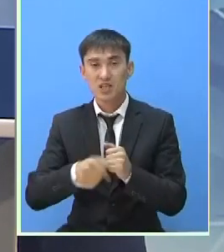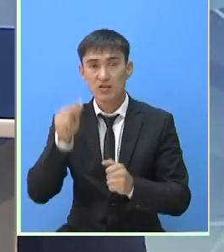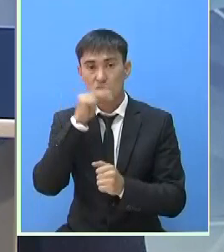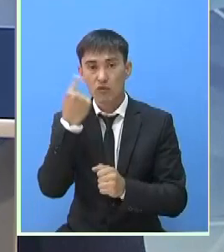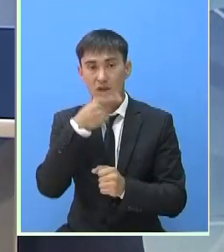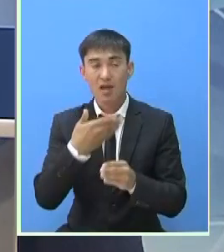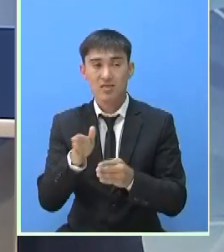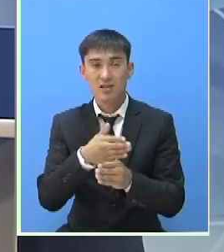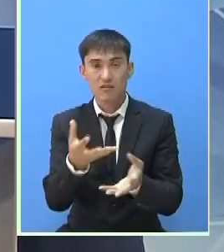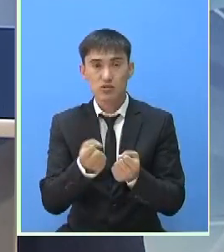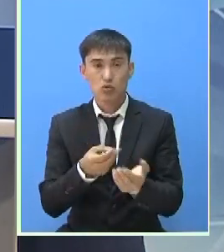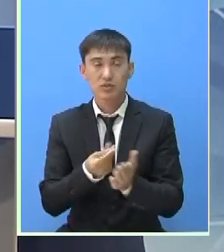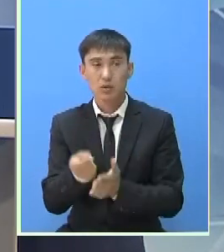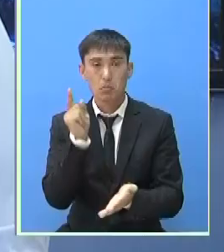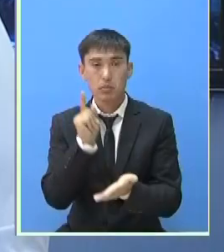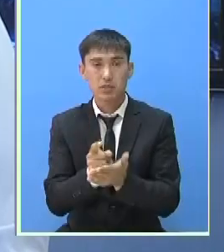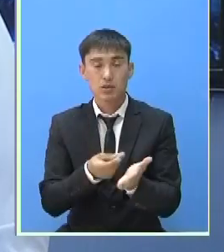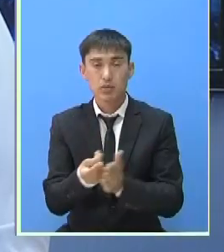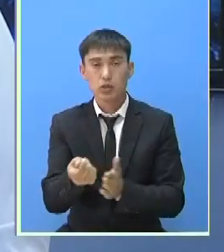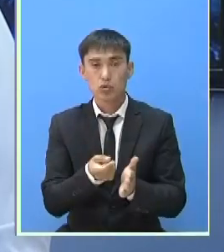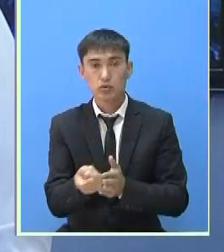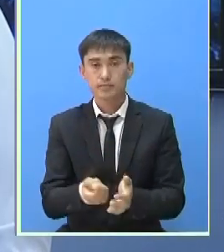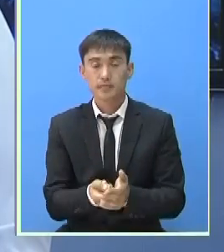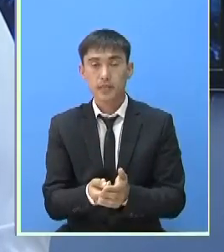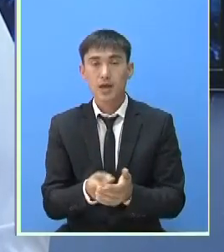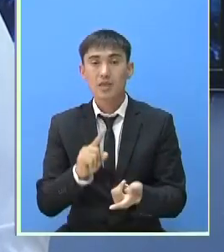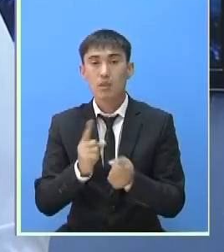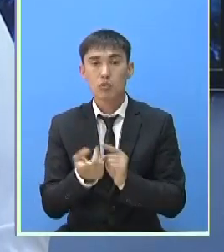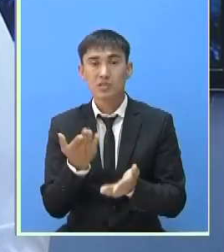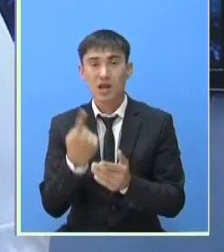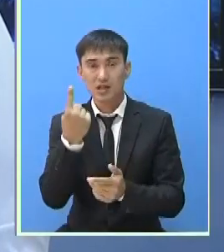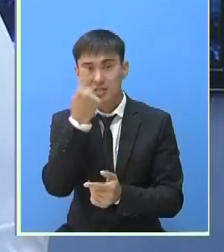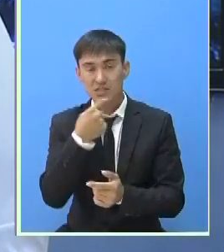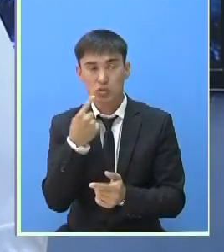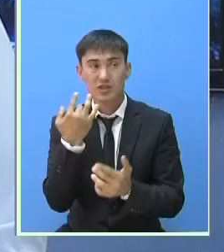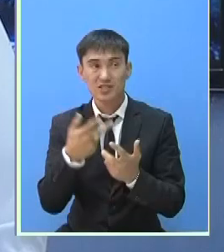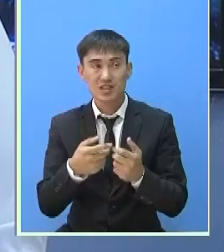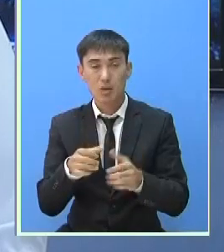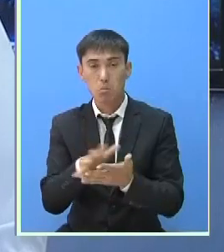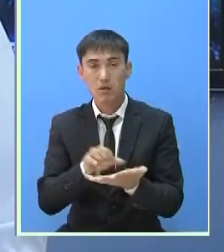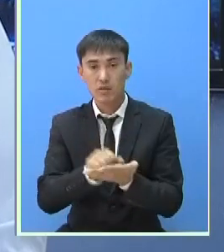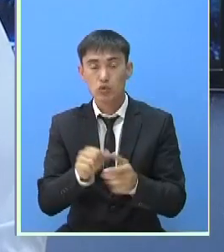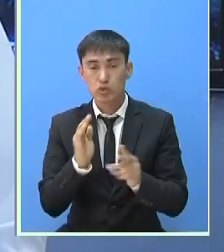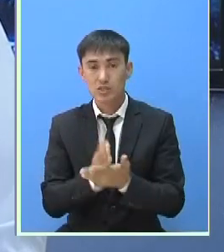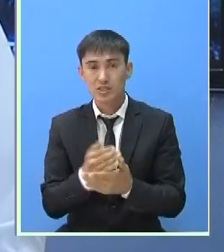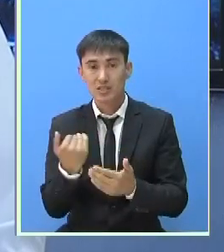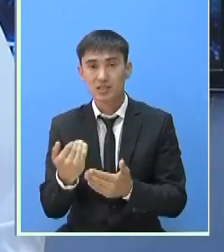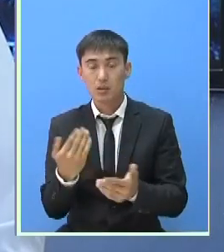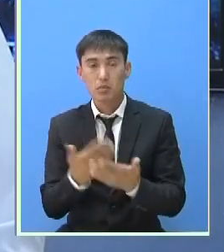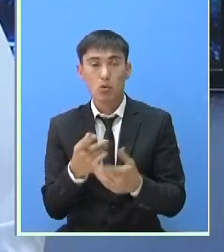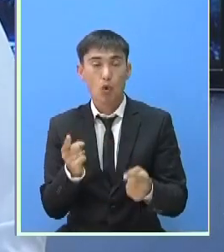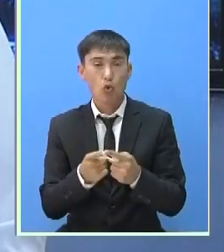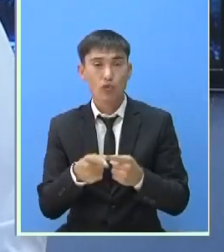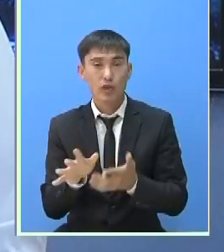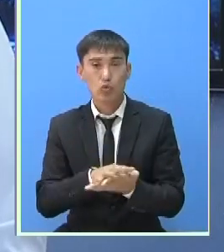лица отдельно взыскивается принудительный платеж. И наоборот, если одним лицом совершается несколько правонарушений, допустим, уголовное